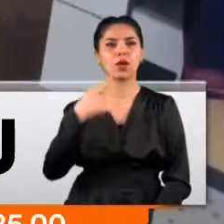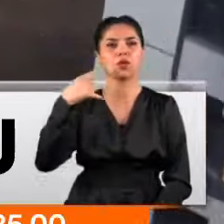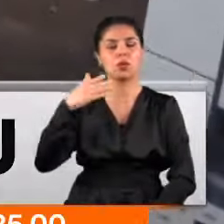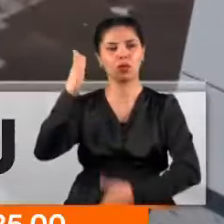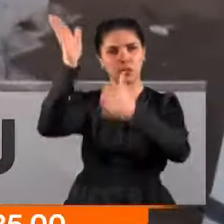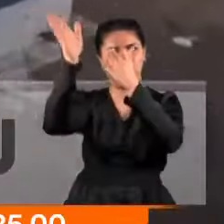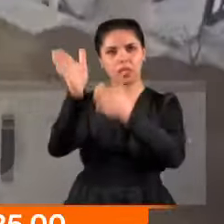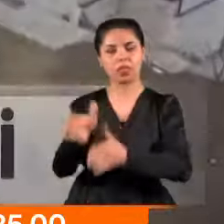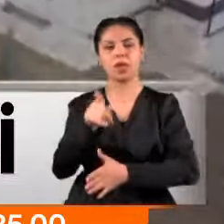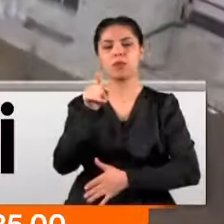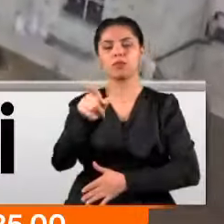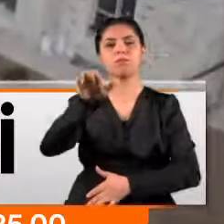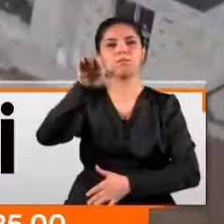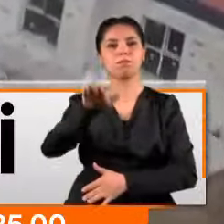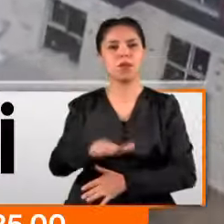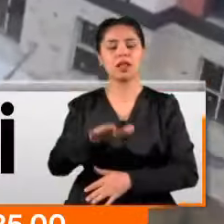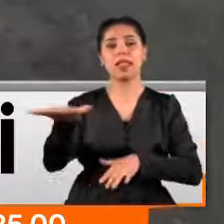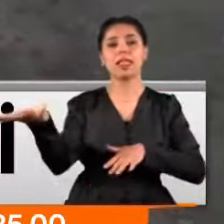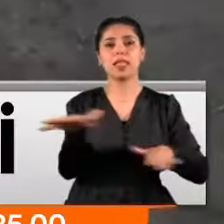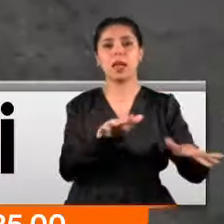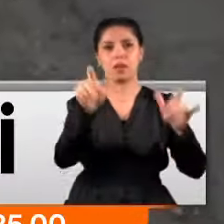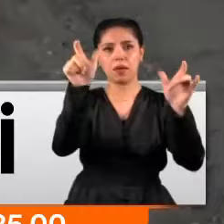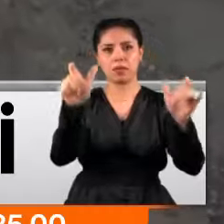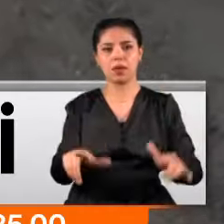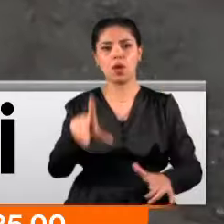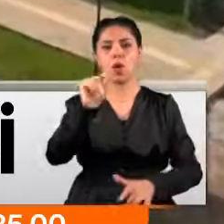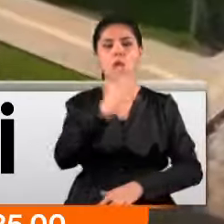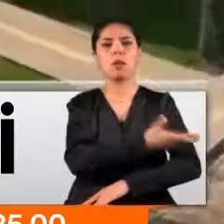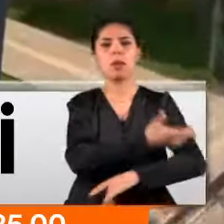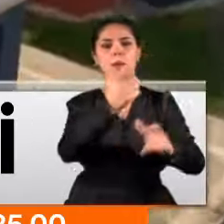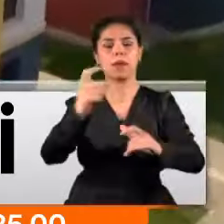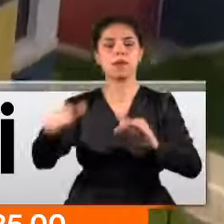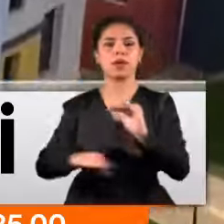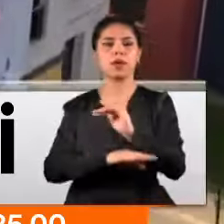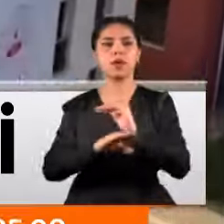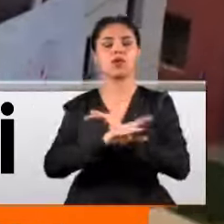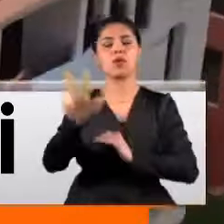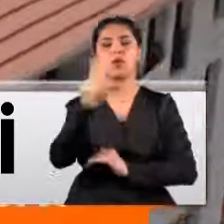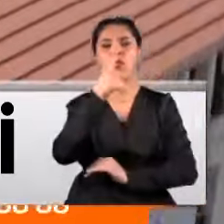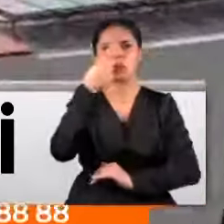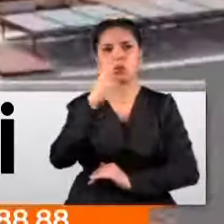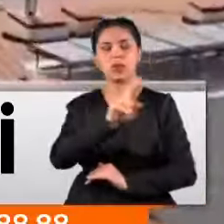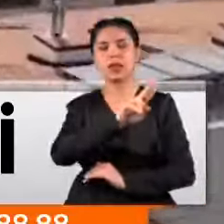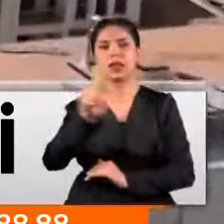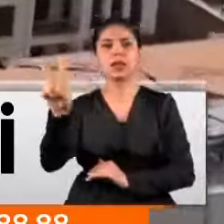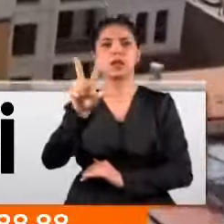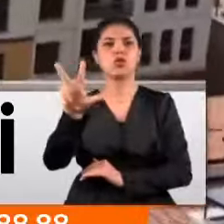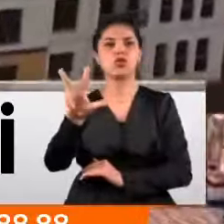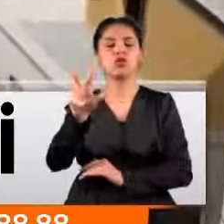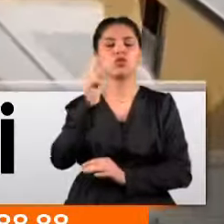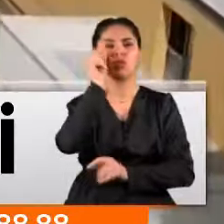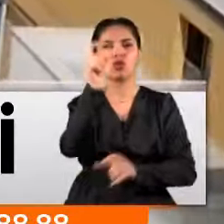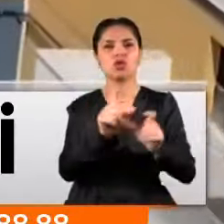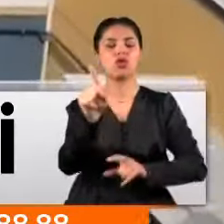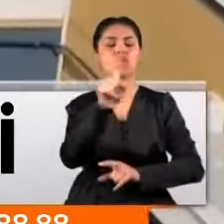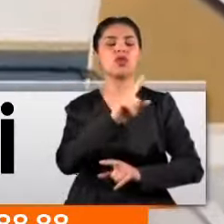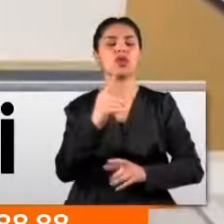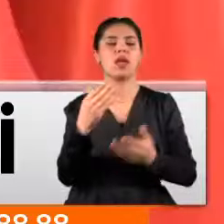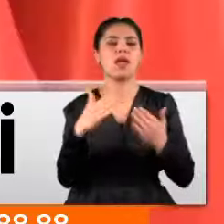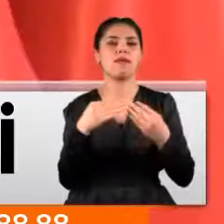Cumhurbaşkanı Erdoğan butona bastı. Deprem bölgesindeki 11 ilde yaşayan 30.723 depremzede daha yeni